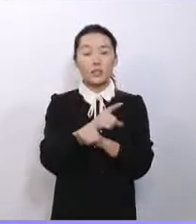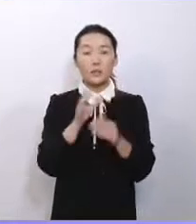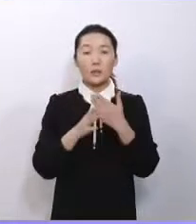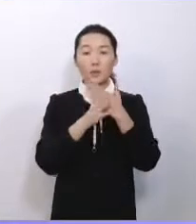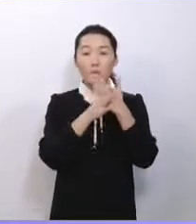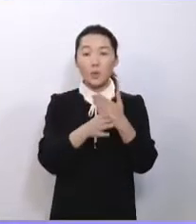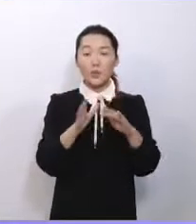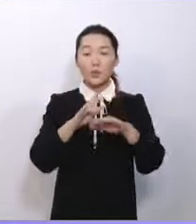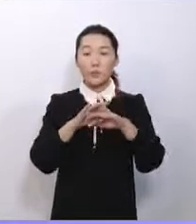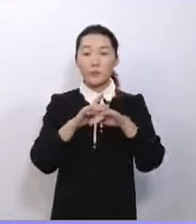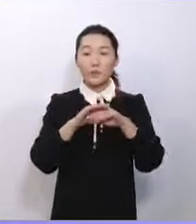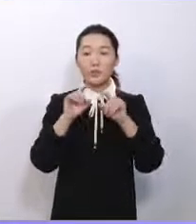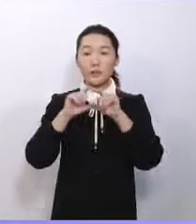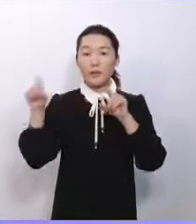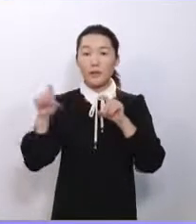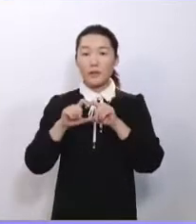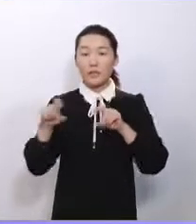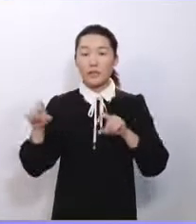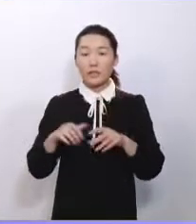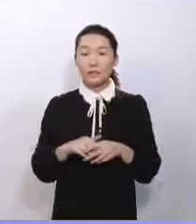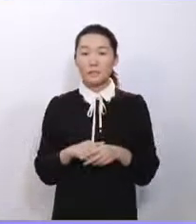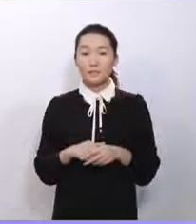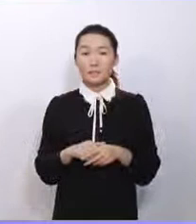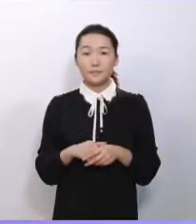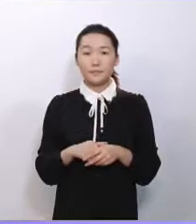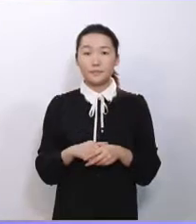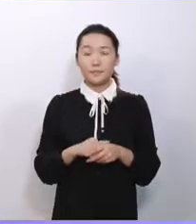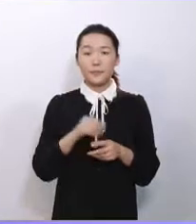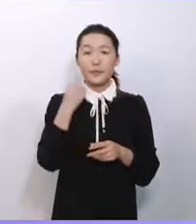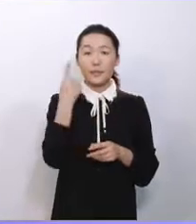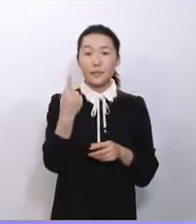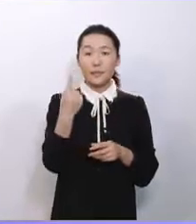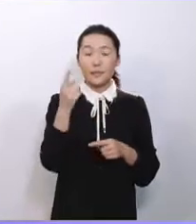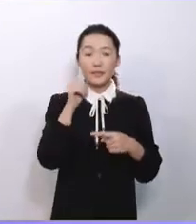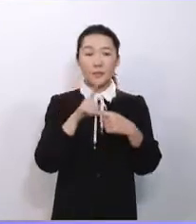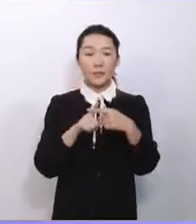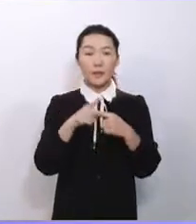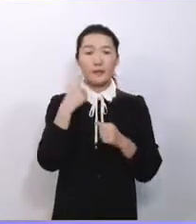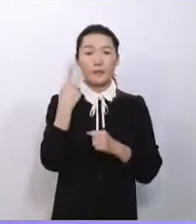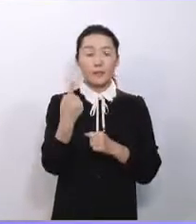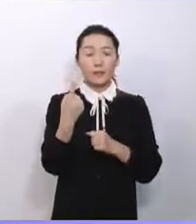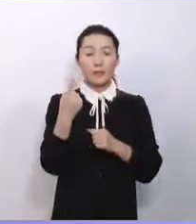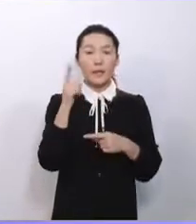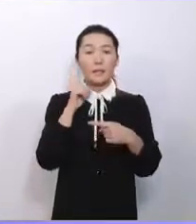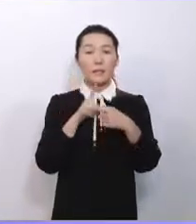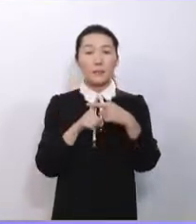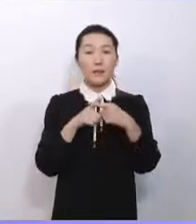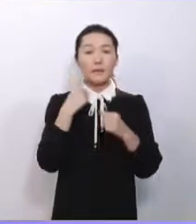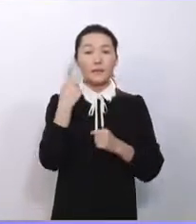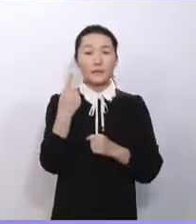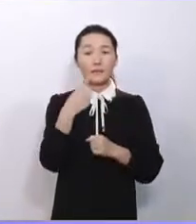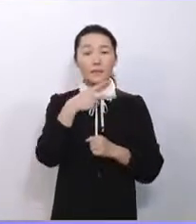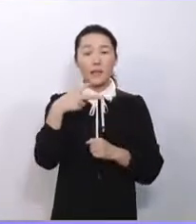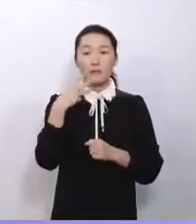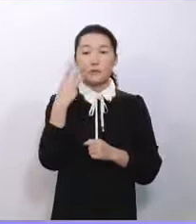помощью математического выражения? К единице прибавить единицу и прибавить единицу